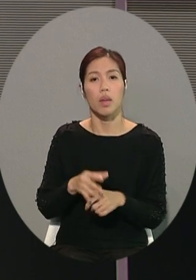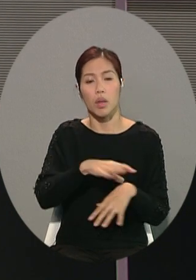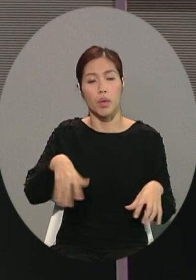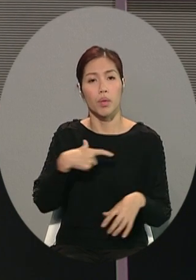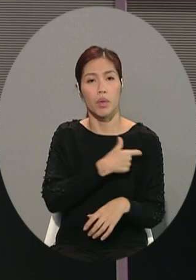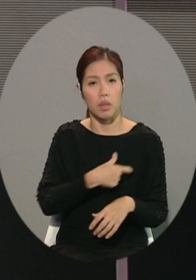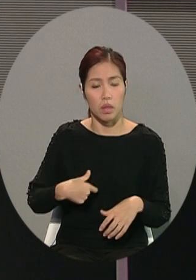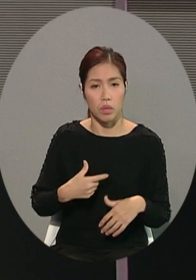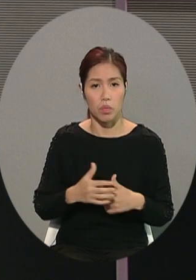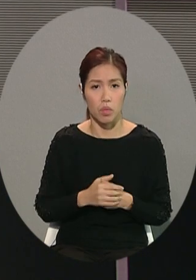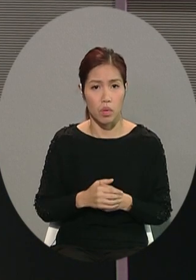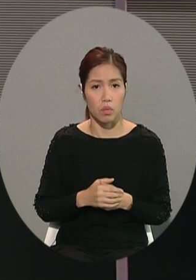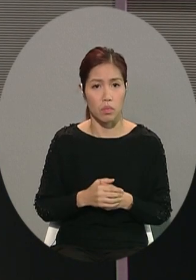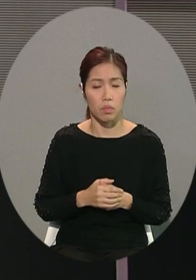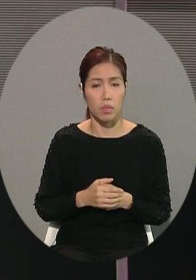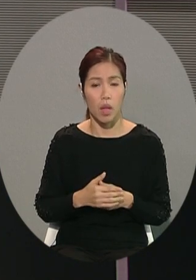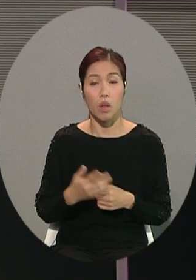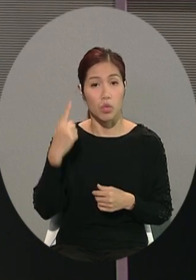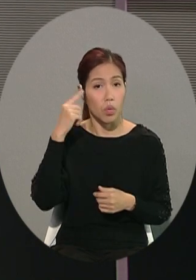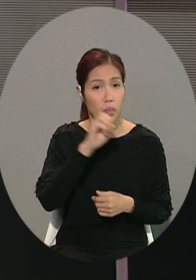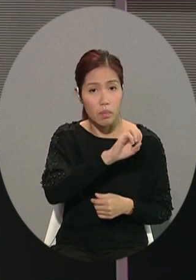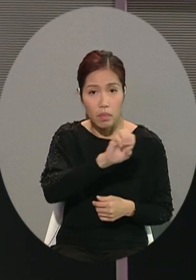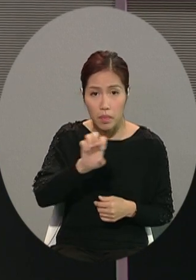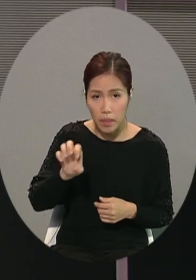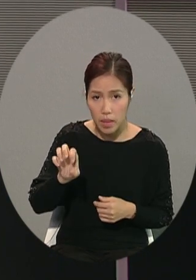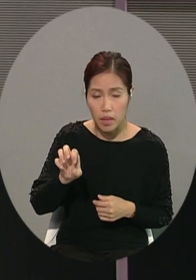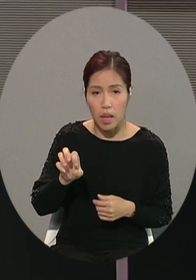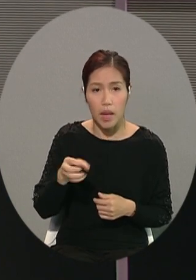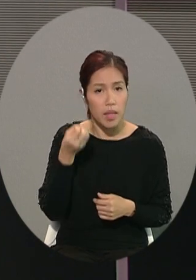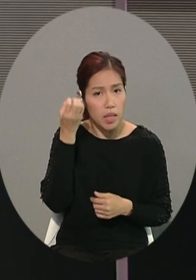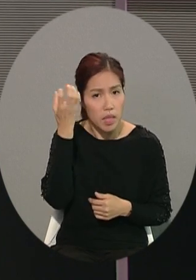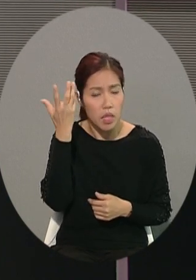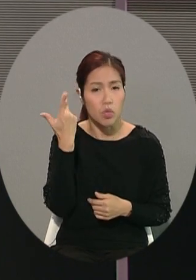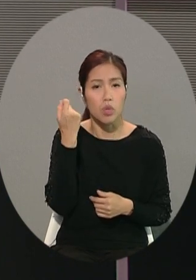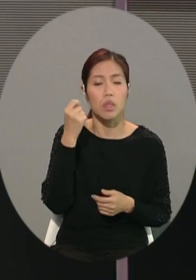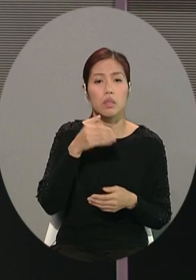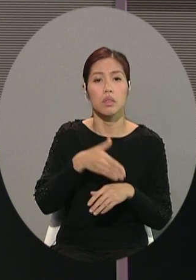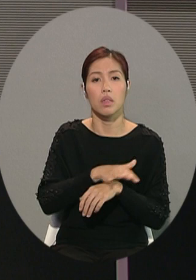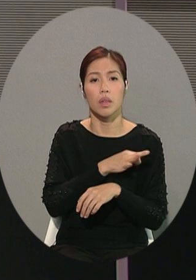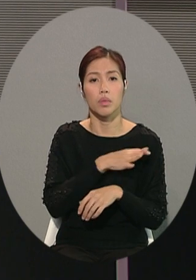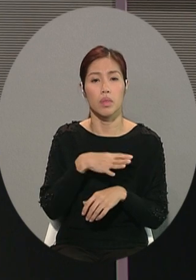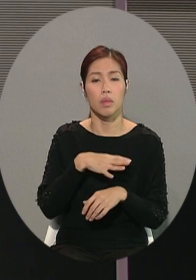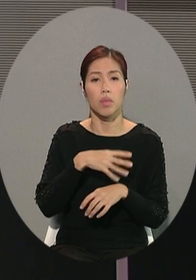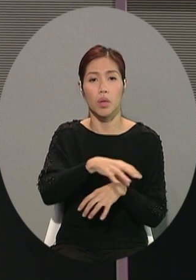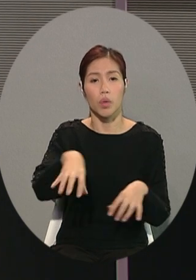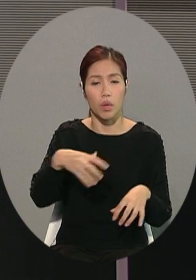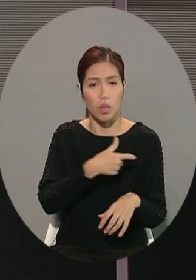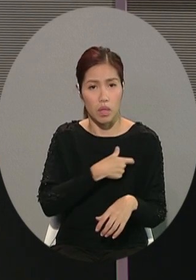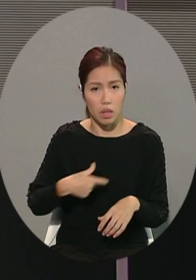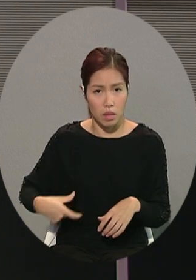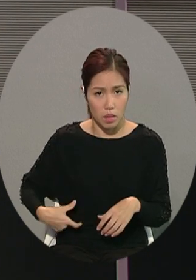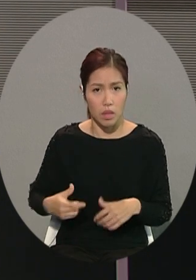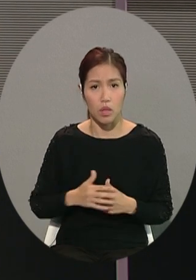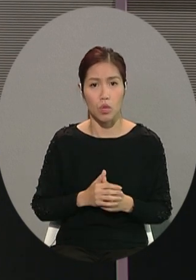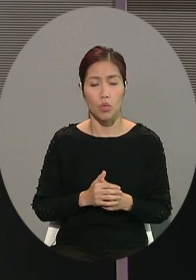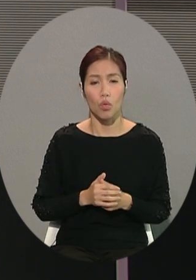面咧，就係其實我都想問下大家有冇一啲嘅意見，有關最近嘅社會狀況。因為我哋區議員咧係唔單止